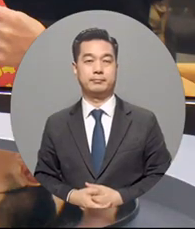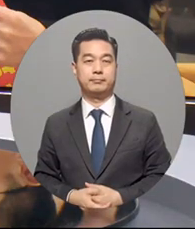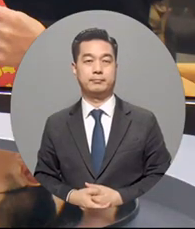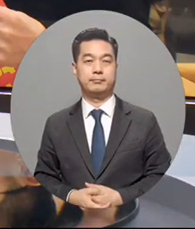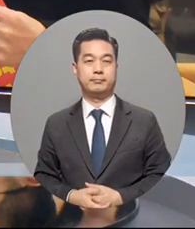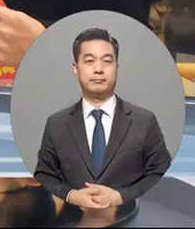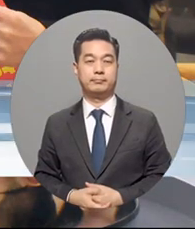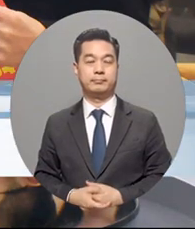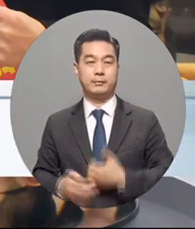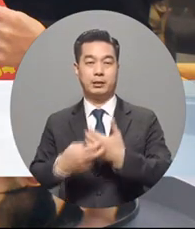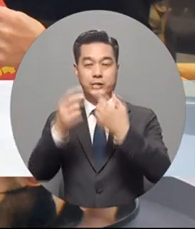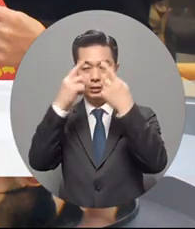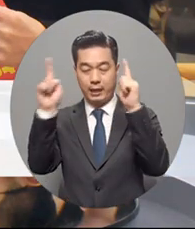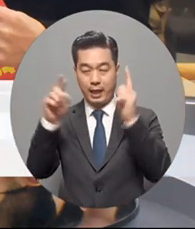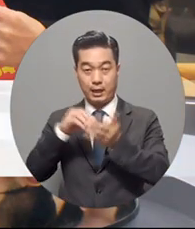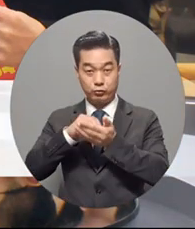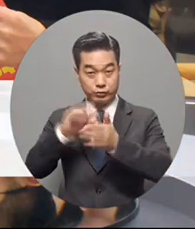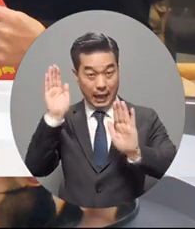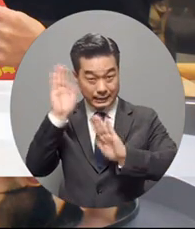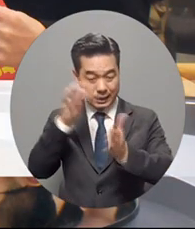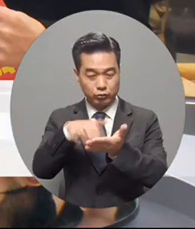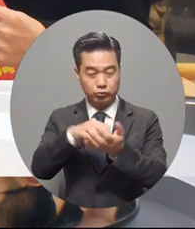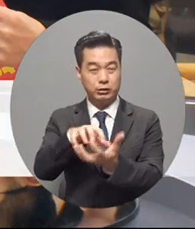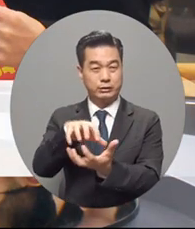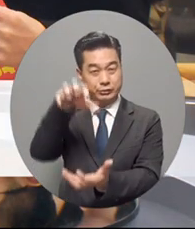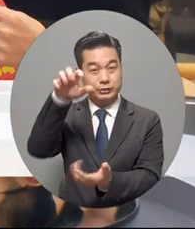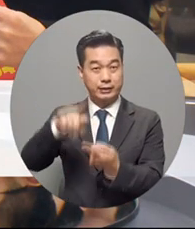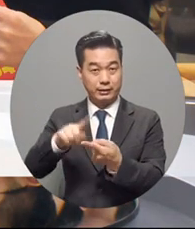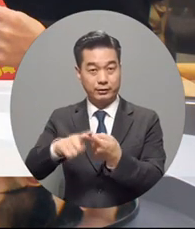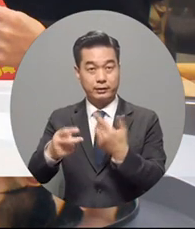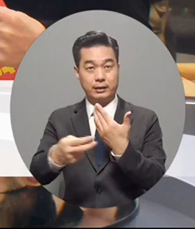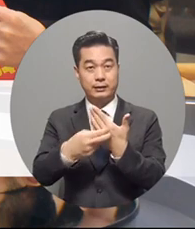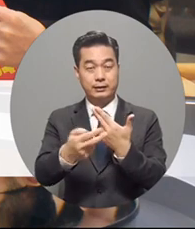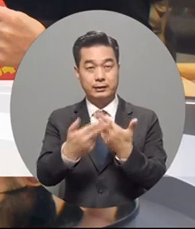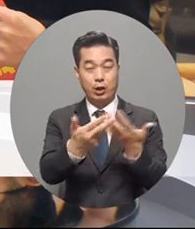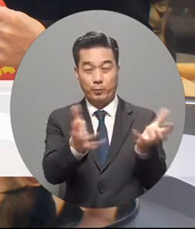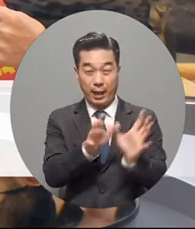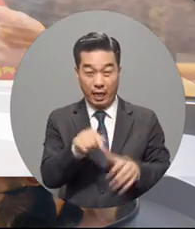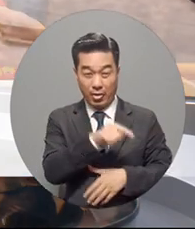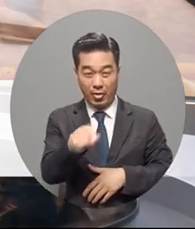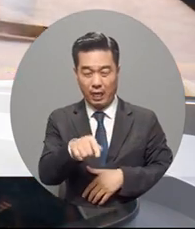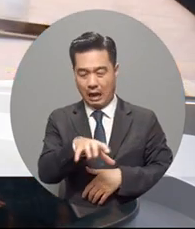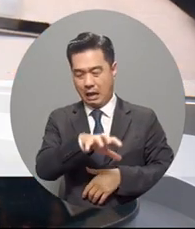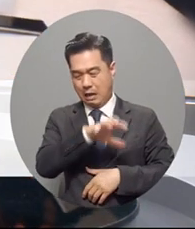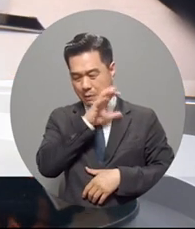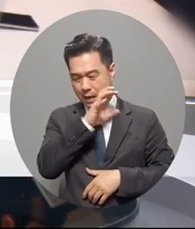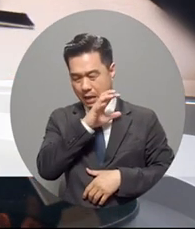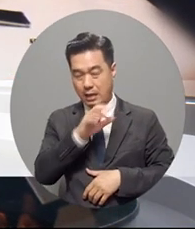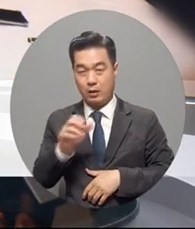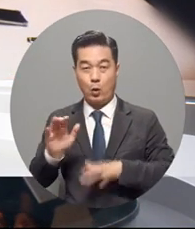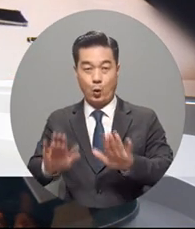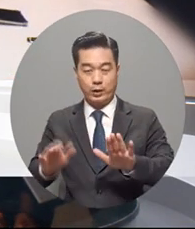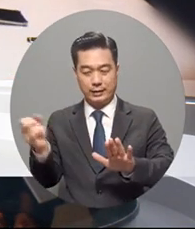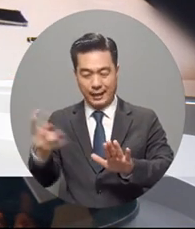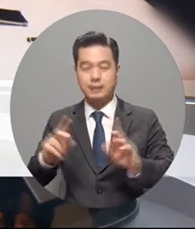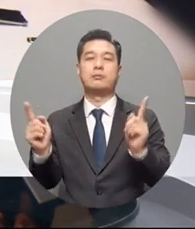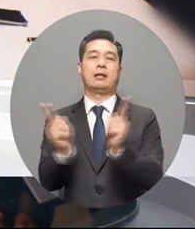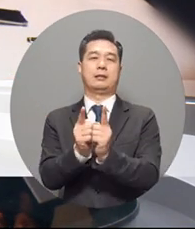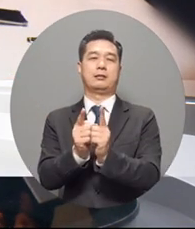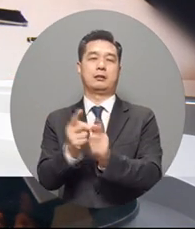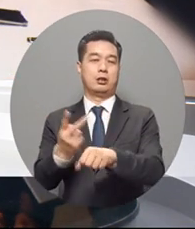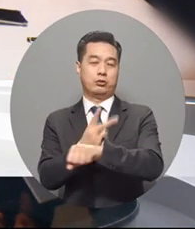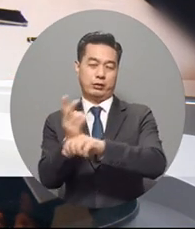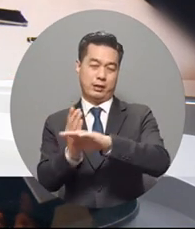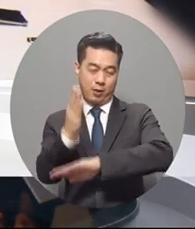의대 증원 문제를 두고 의사협회가 강경 대응을 예고한 상황에서 정부와 의료계가 오늘 다시 만났습니다. 양측이 2시간